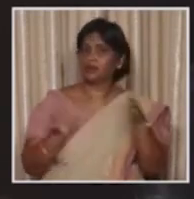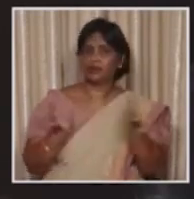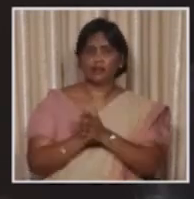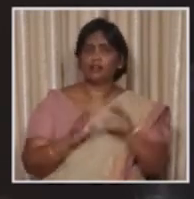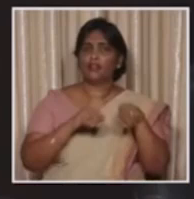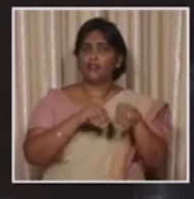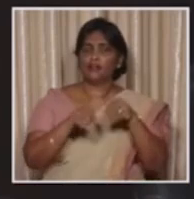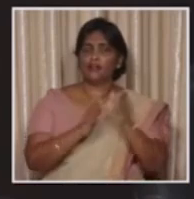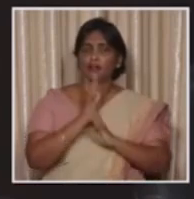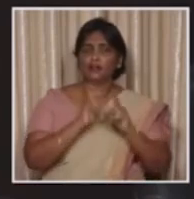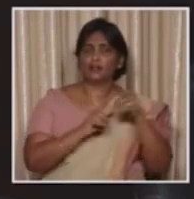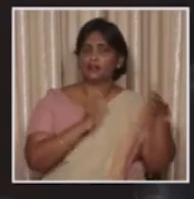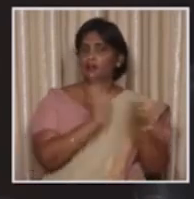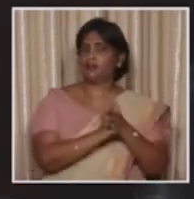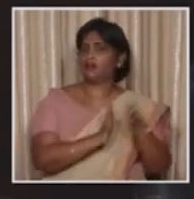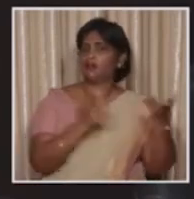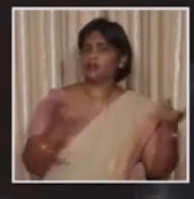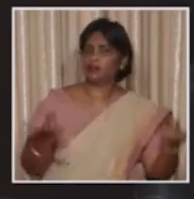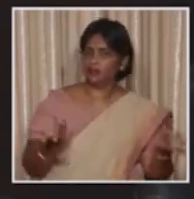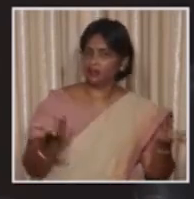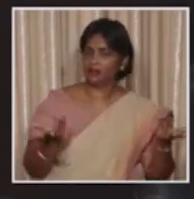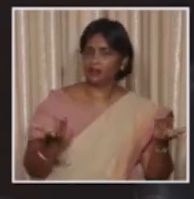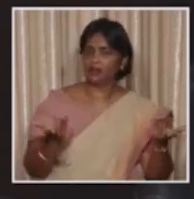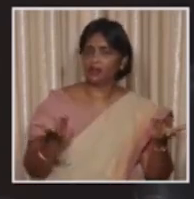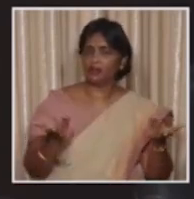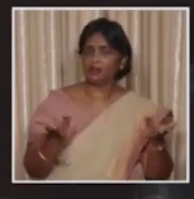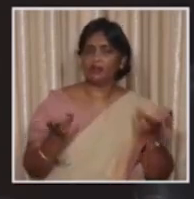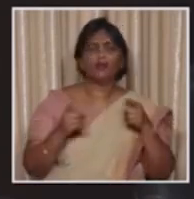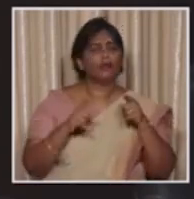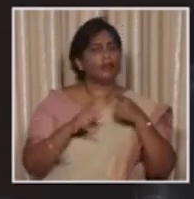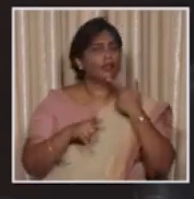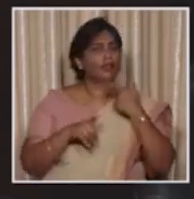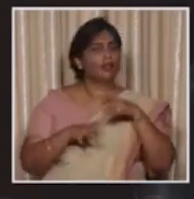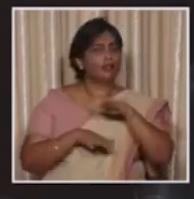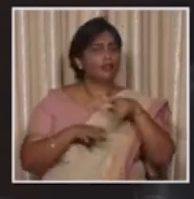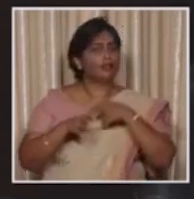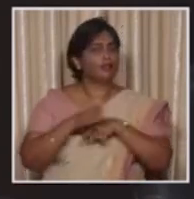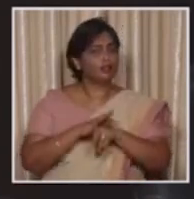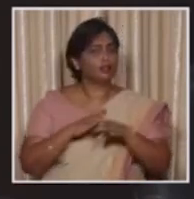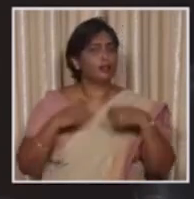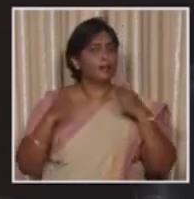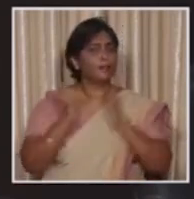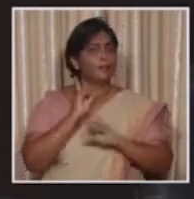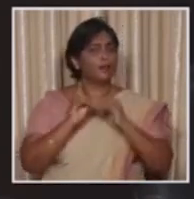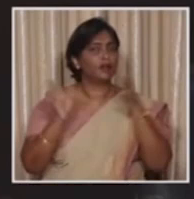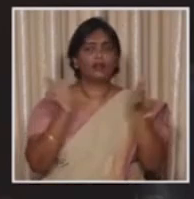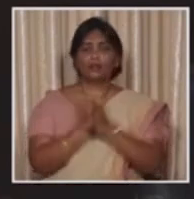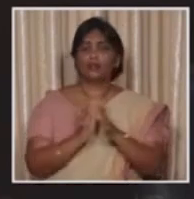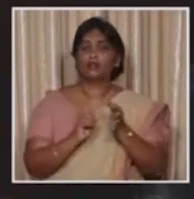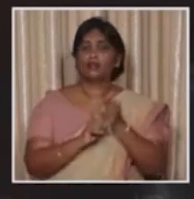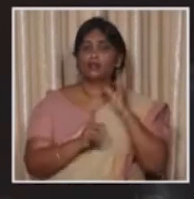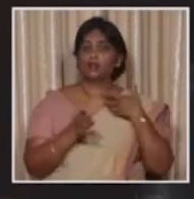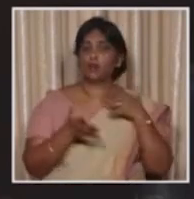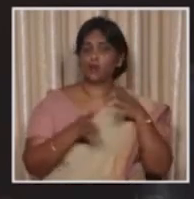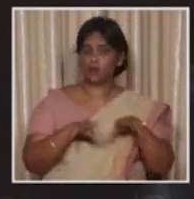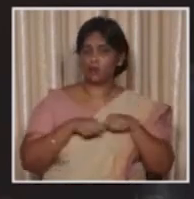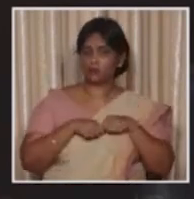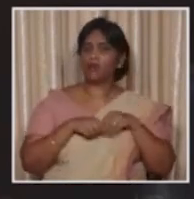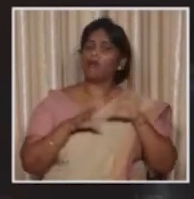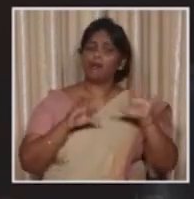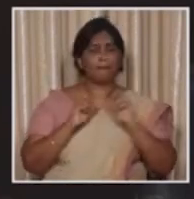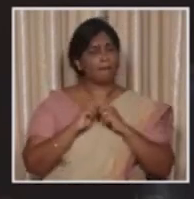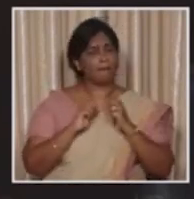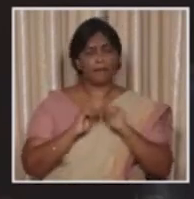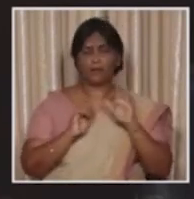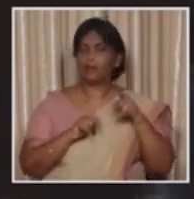மதில்லை, உட்கடம் அமைச்சு கீழே மதில்லை, ஜனாதிபதி இருக்கிறது, சரிதான், அது பிரச்சனை இல்லை. ஆனால் அதை காணி வளங்களை நடைமுறையாகப்பட